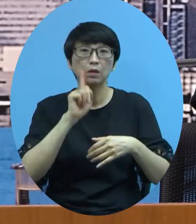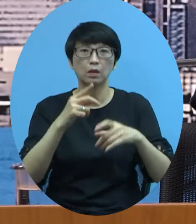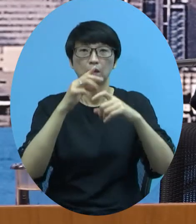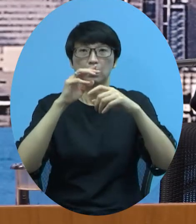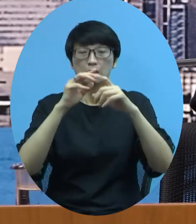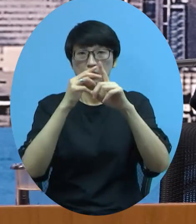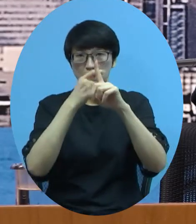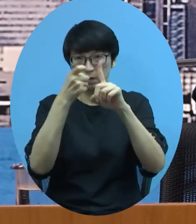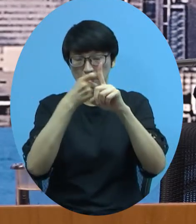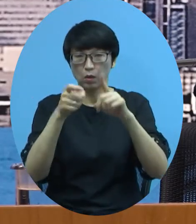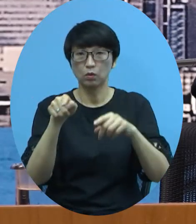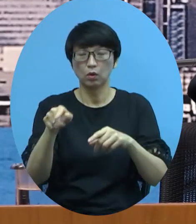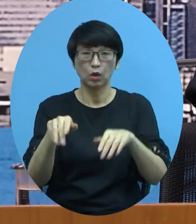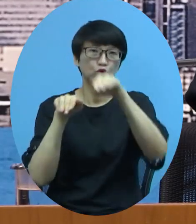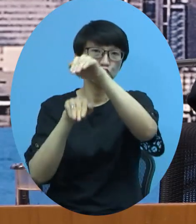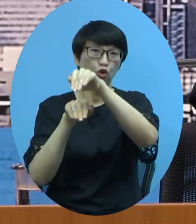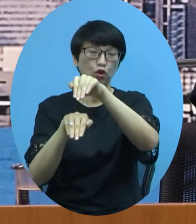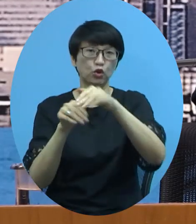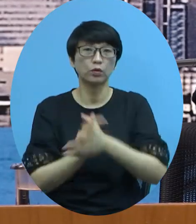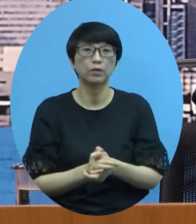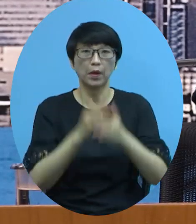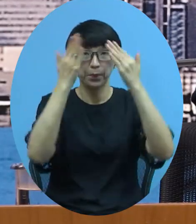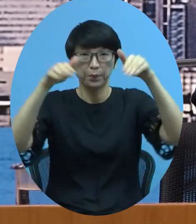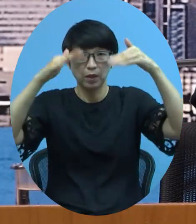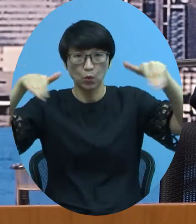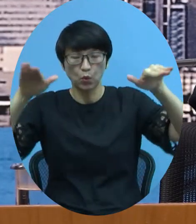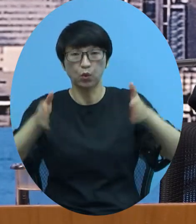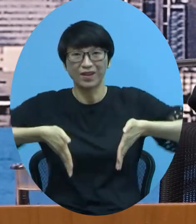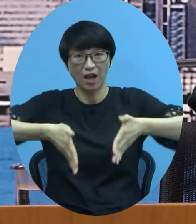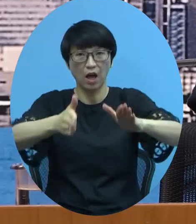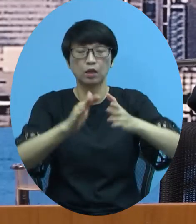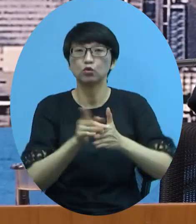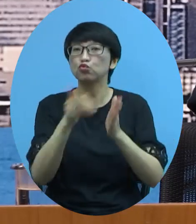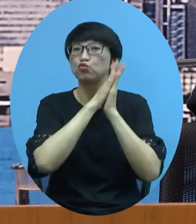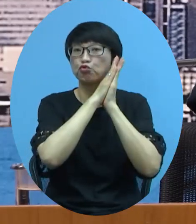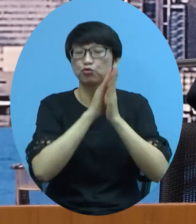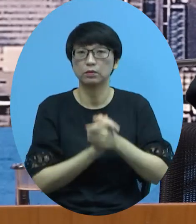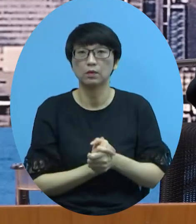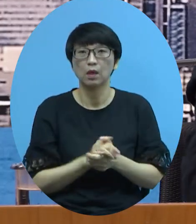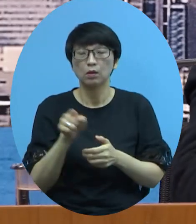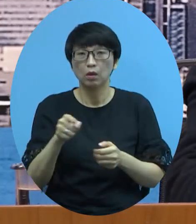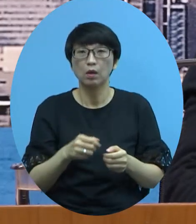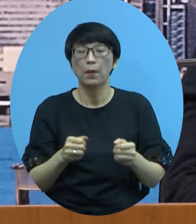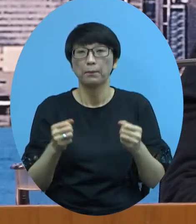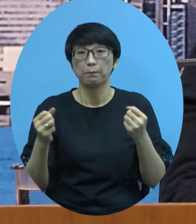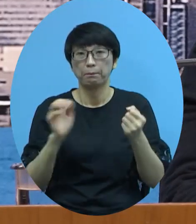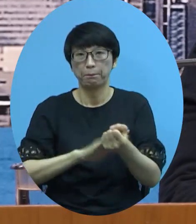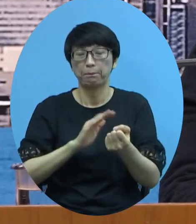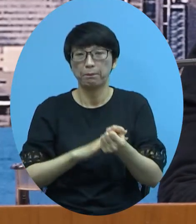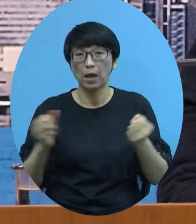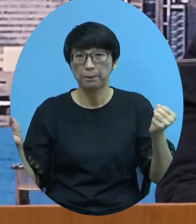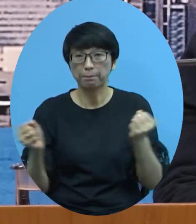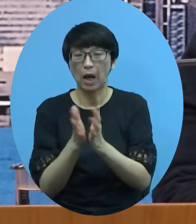住喺廟街嘅同仔。咁我哋仲喺度要詳細再了解翻佢啲潛伏期啊嗰啲情況